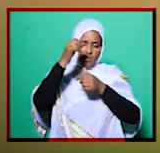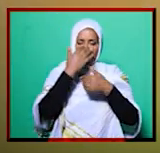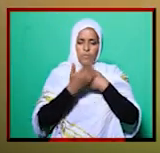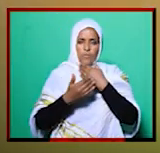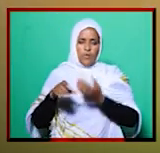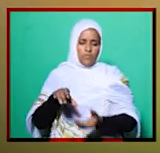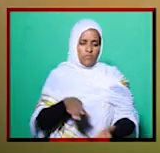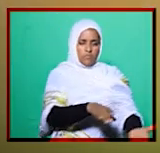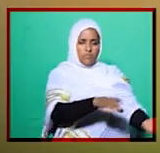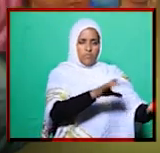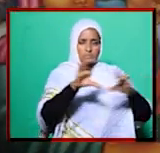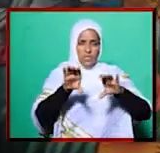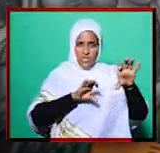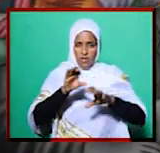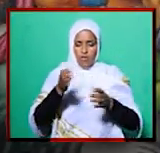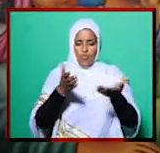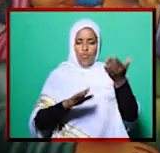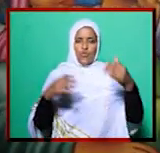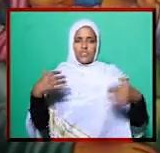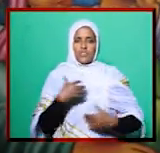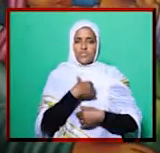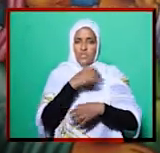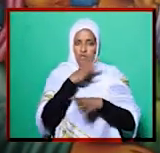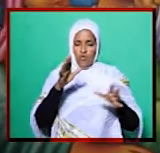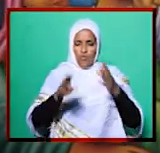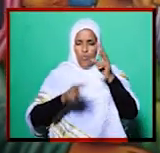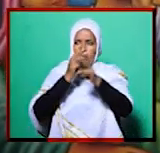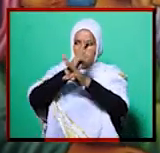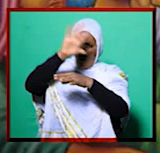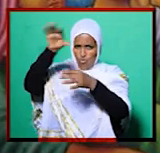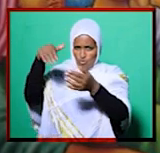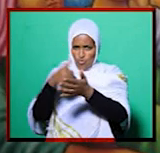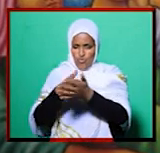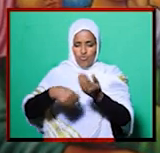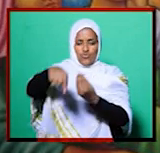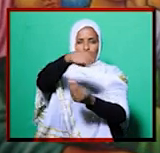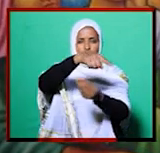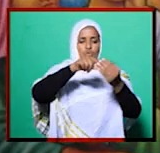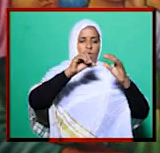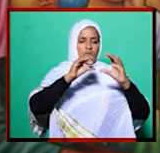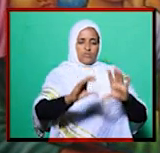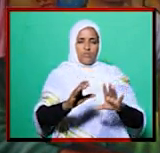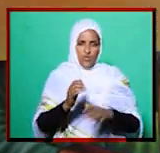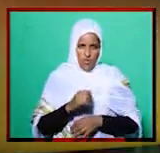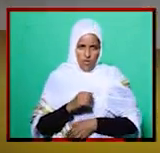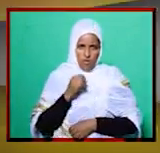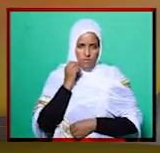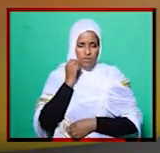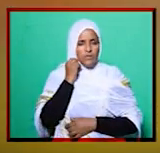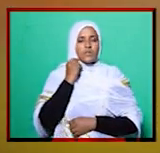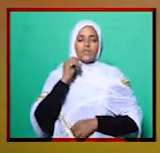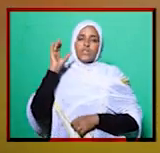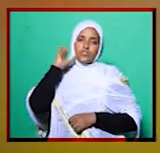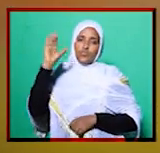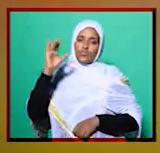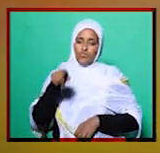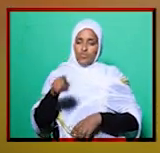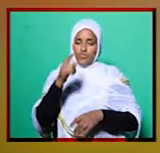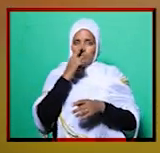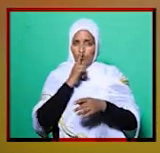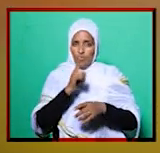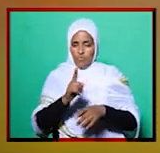ቢረጭም ሞትን ሳይፈሩ በዓለም ሁሉ ዞረው አስተምረዋል። የሰሙት በርሱ አምነውና